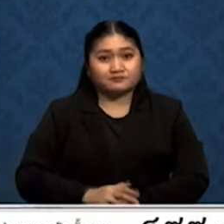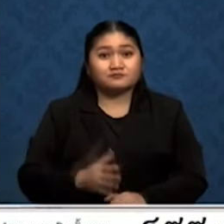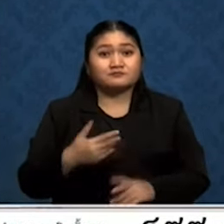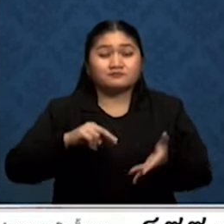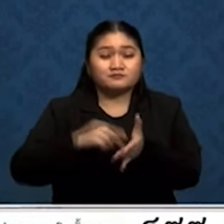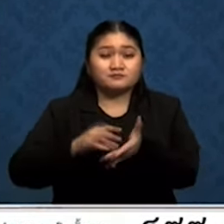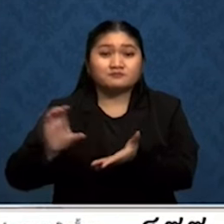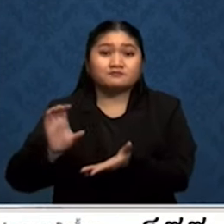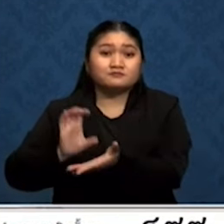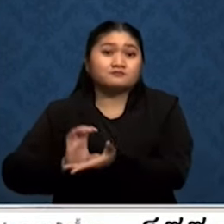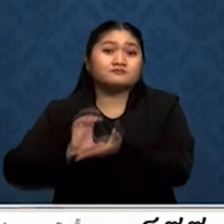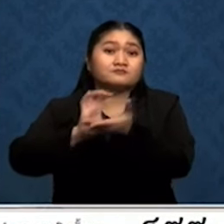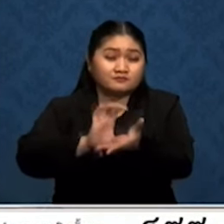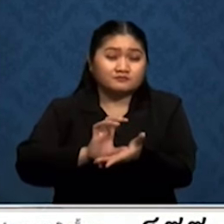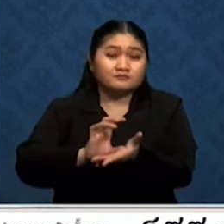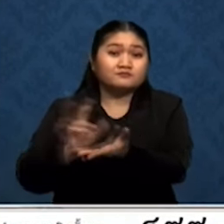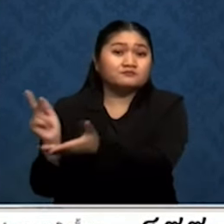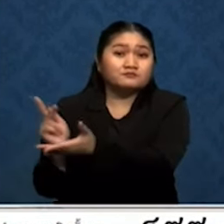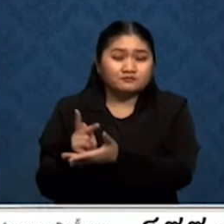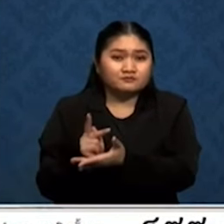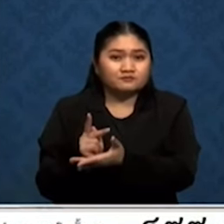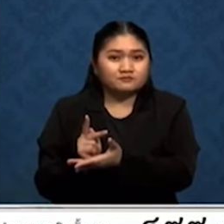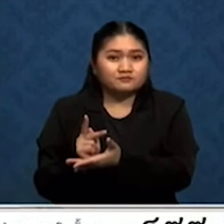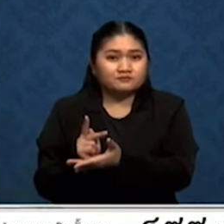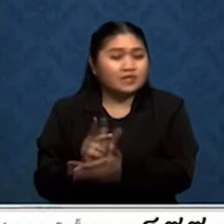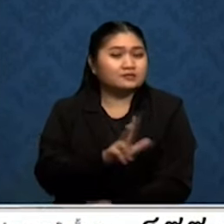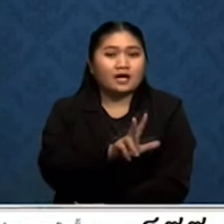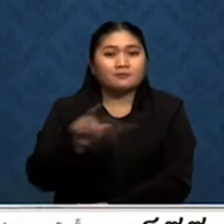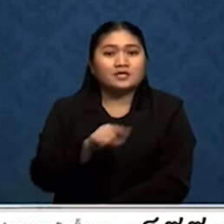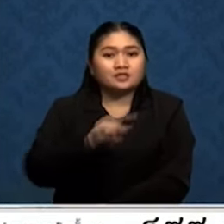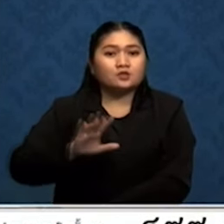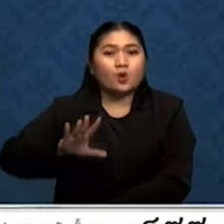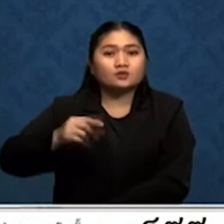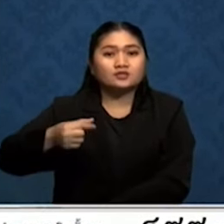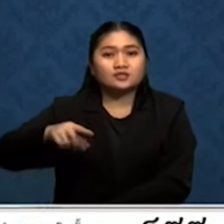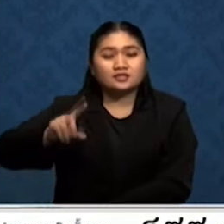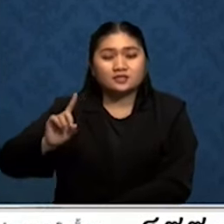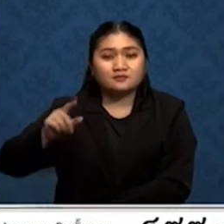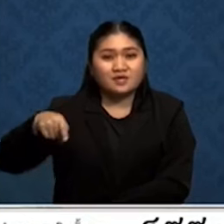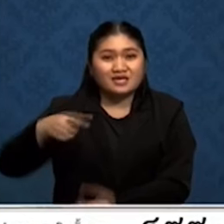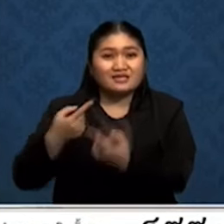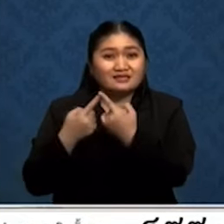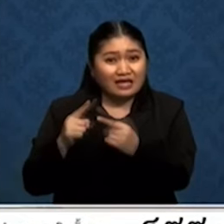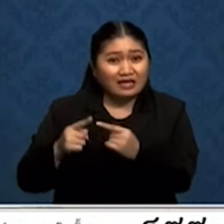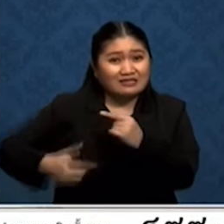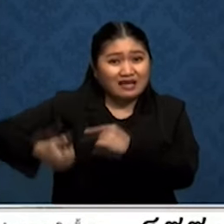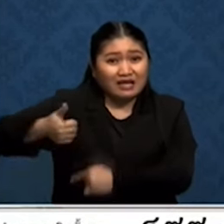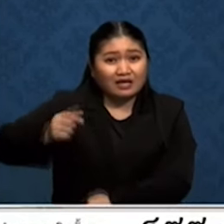กู้มา 300 ล้าน ไ้ 3% ของ GDP แต่ผลได้